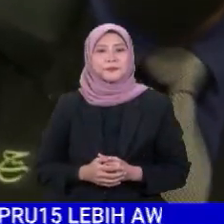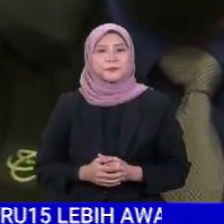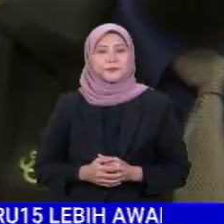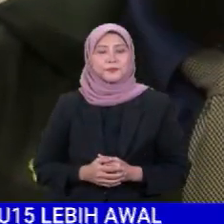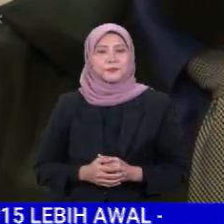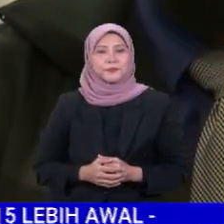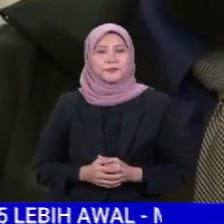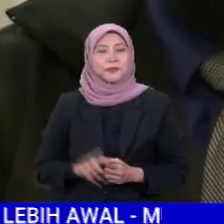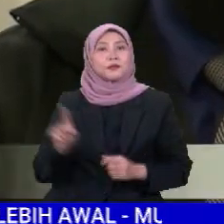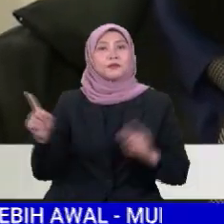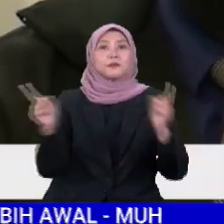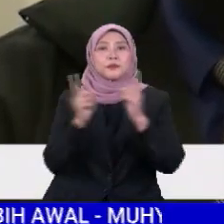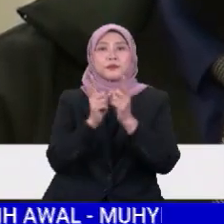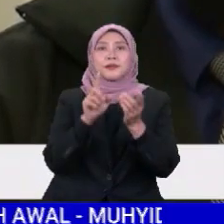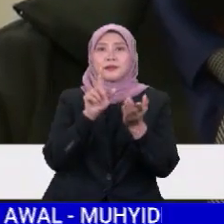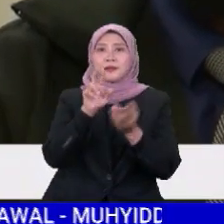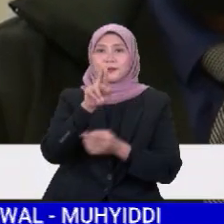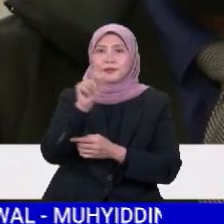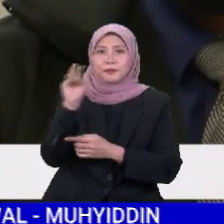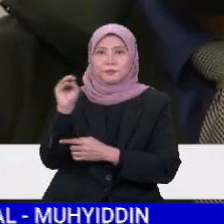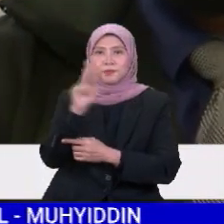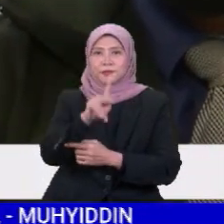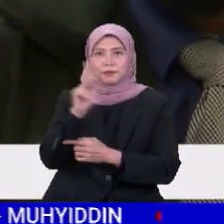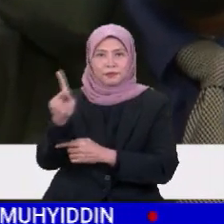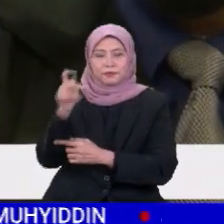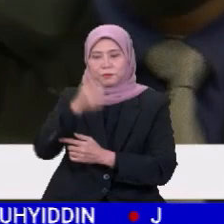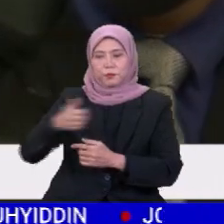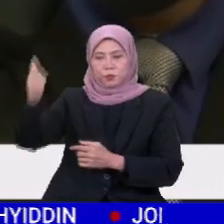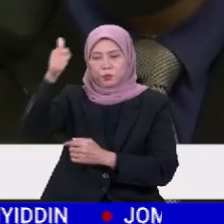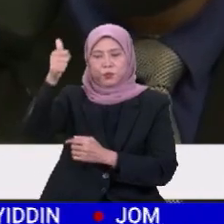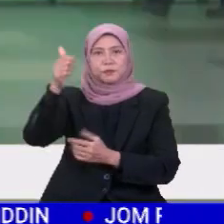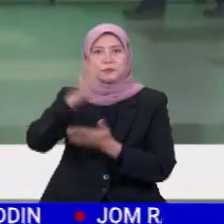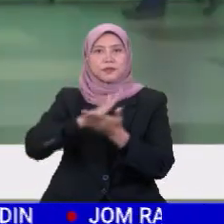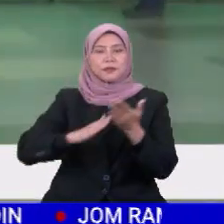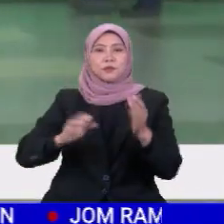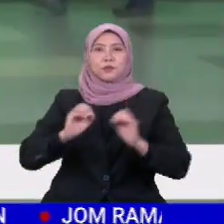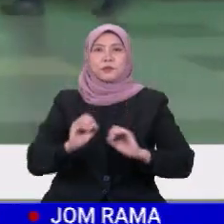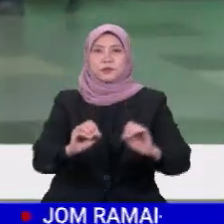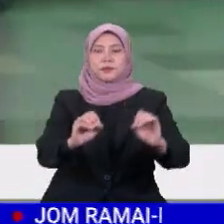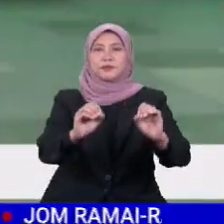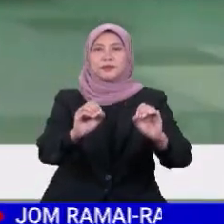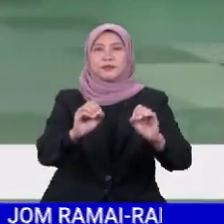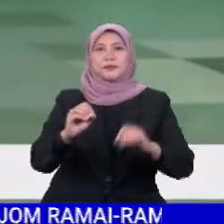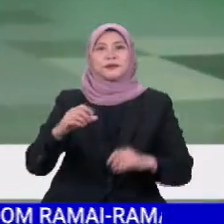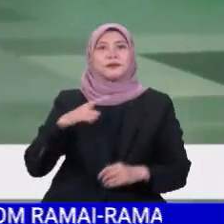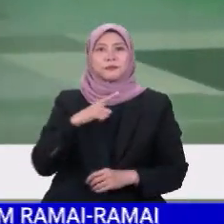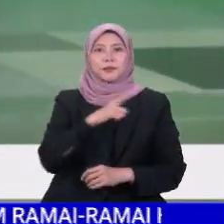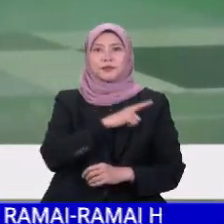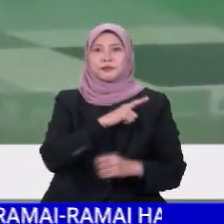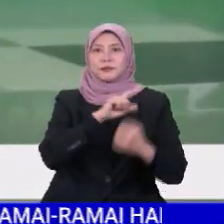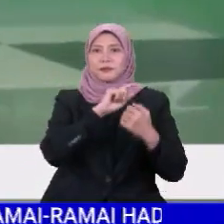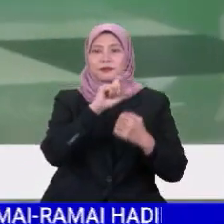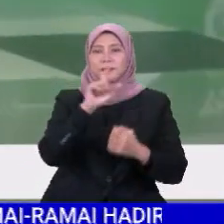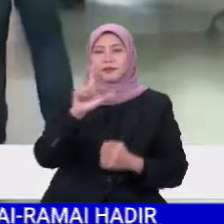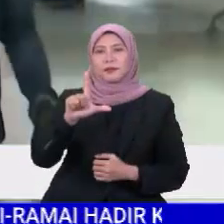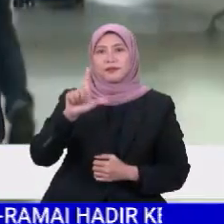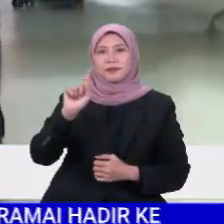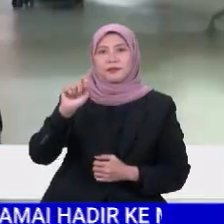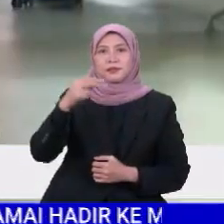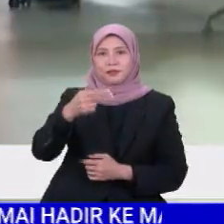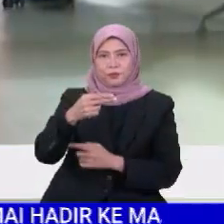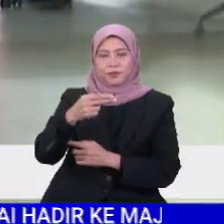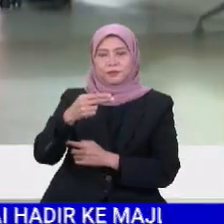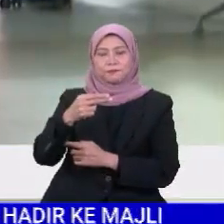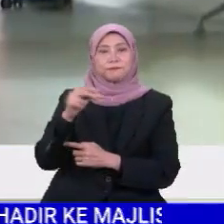Ketika ditemui RTM di Kota Kinabalu, Pengurus Besar Bahagian Operasi Domestik Lembaga Tabung Haji Haji Muhammad